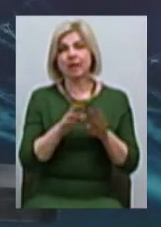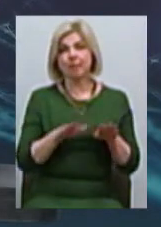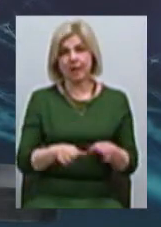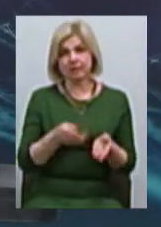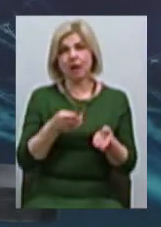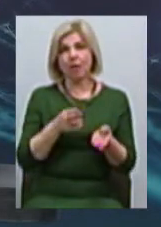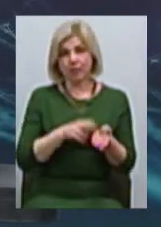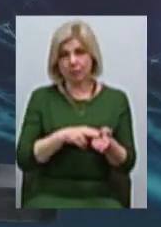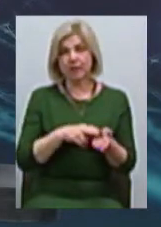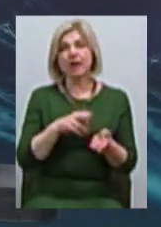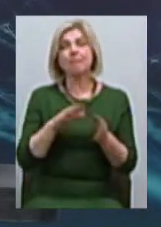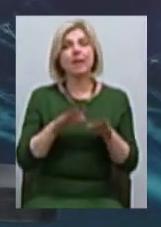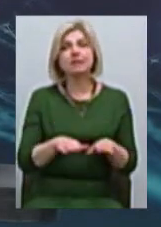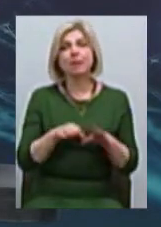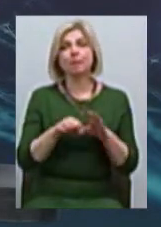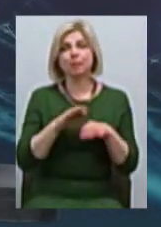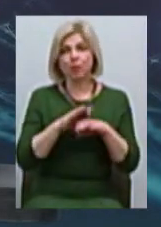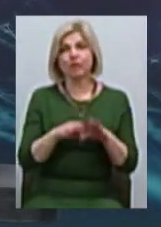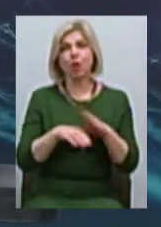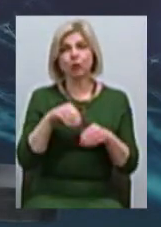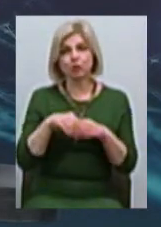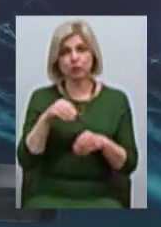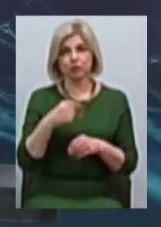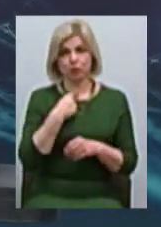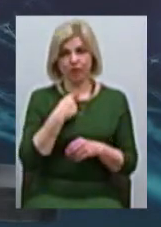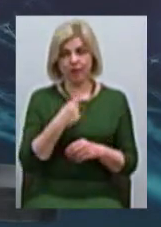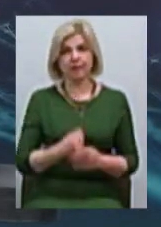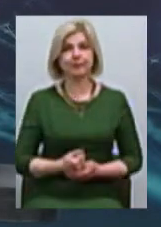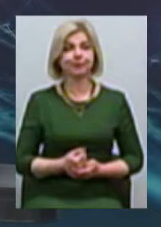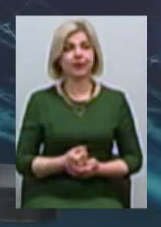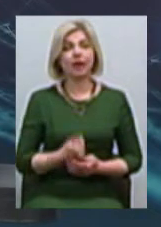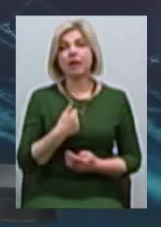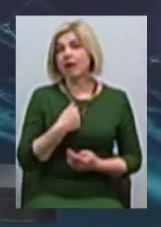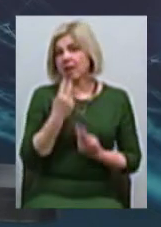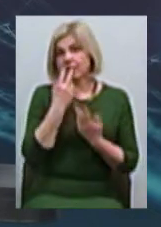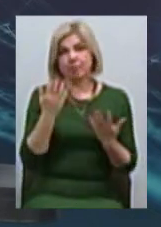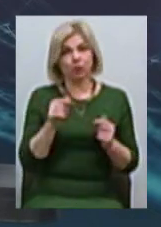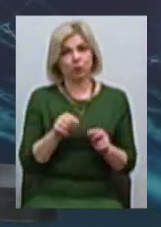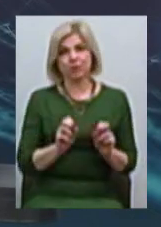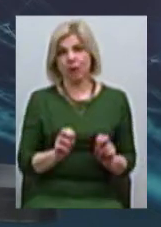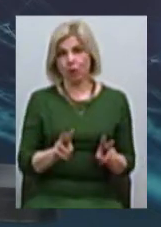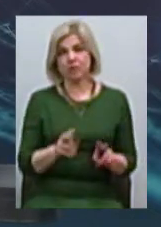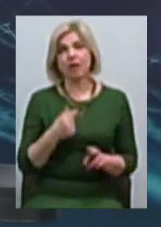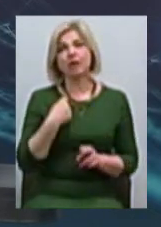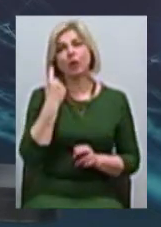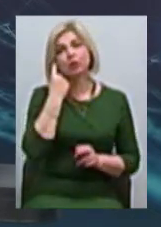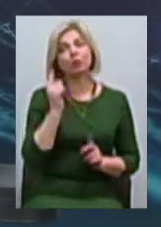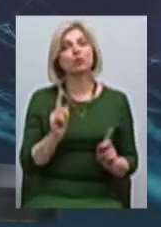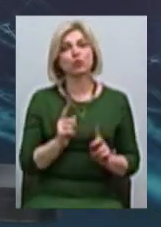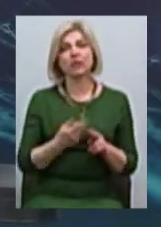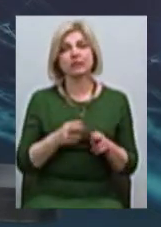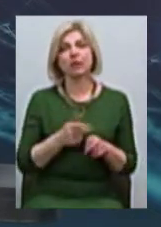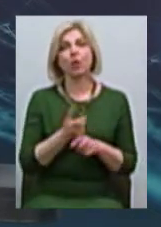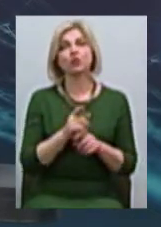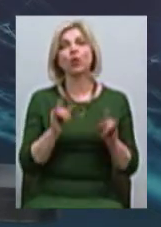десь половина змінила саме у межах нашої області. Відповідно, я не бачу тут загроз. Я думаю, що це дуже